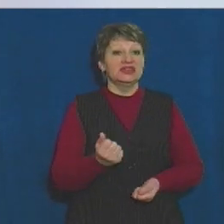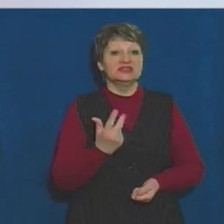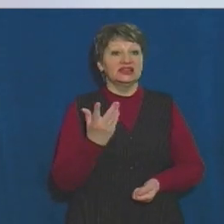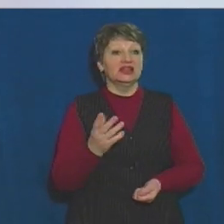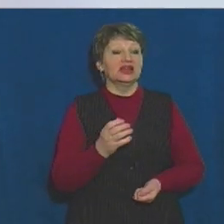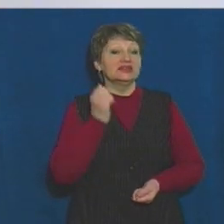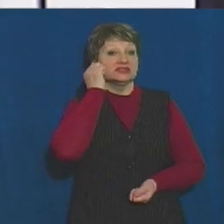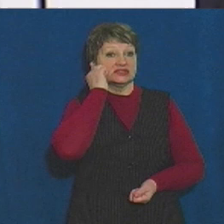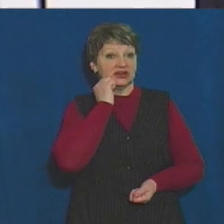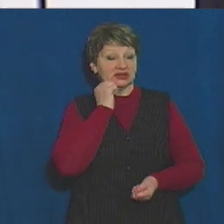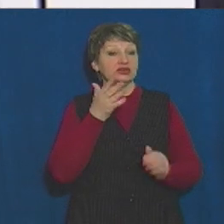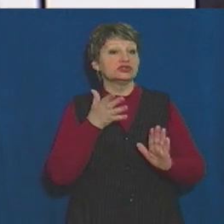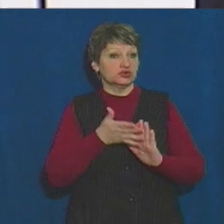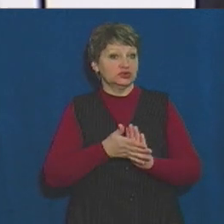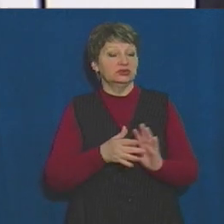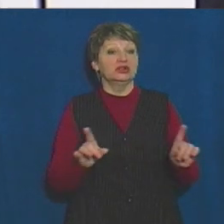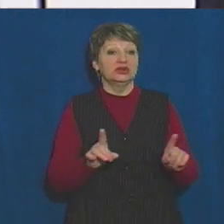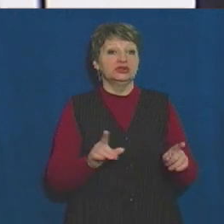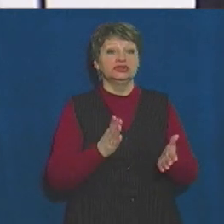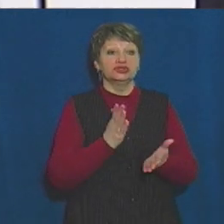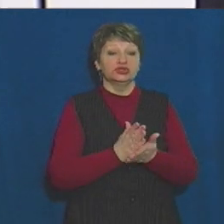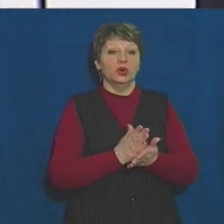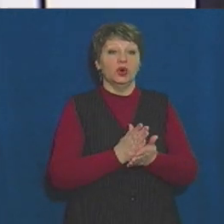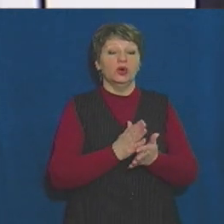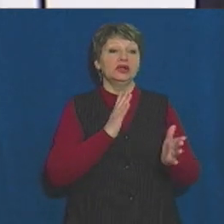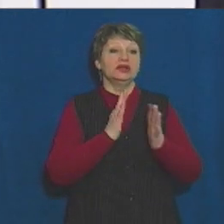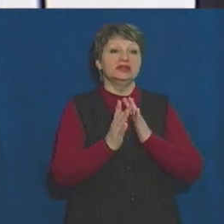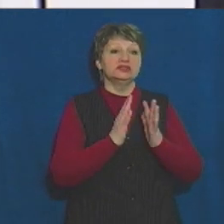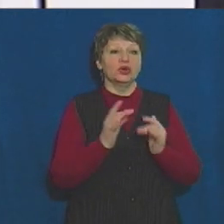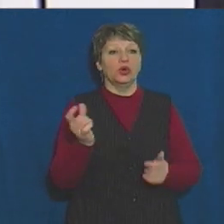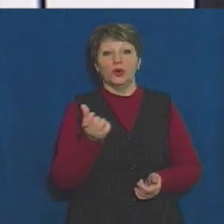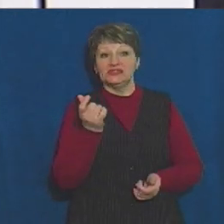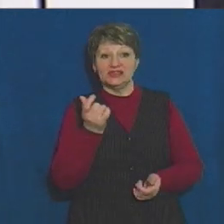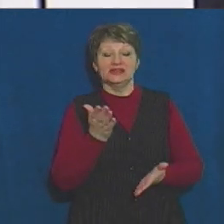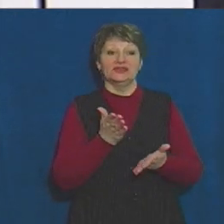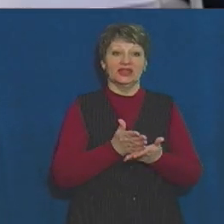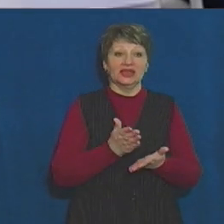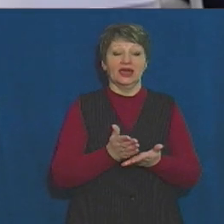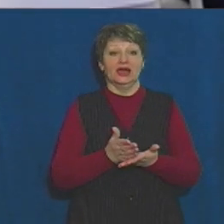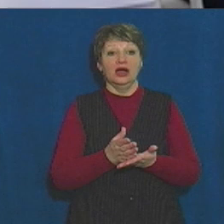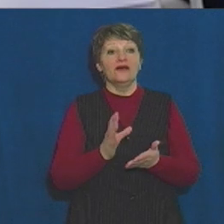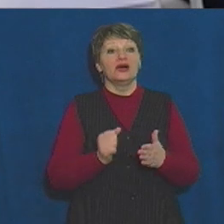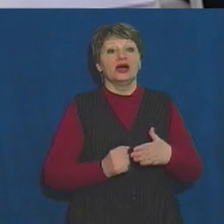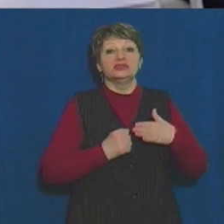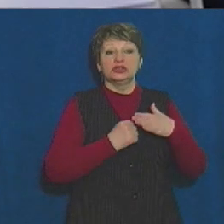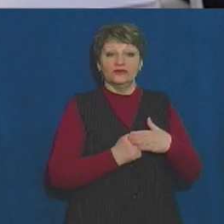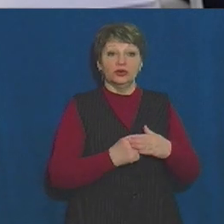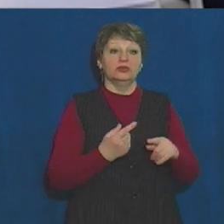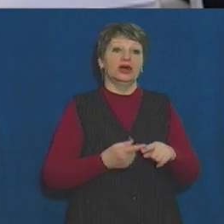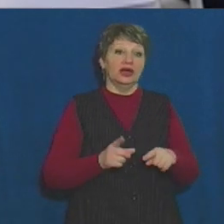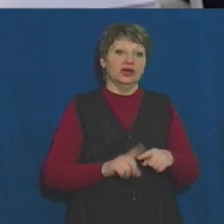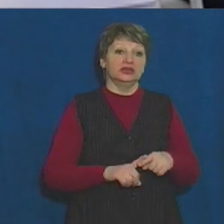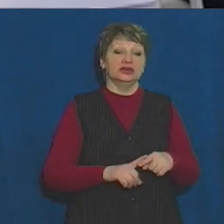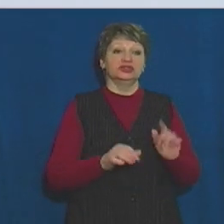старості, бо зрозуміло, що є лісове господарство, є там вік стиглості, рубають. А в основному це вже від